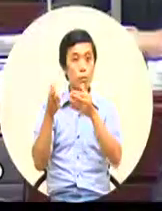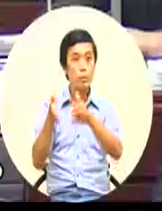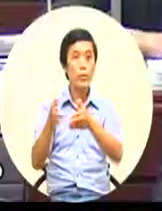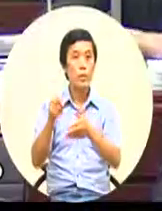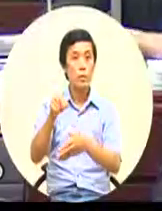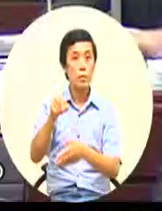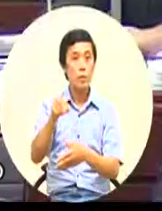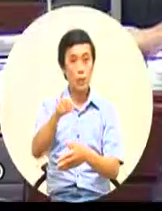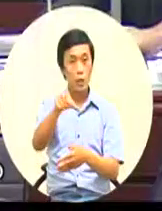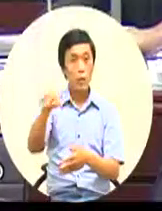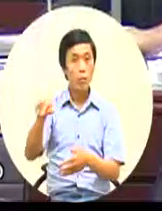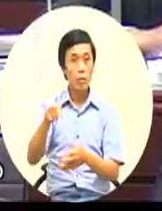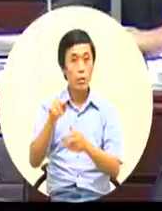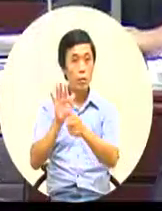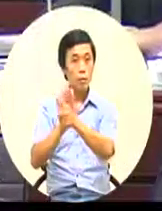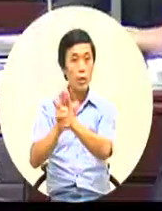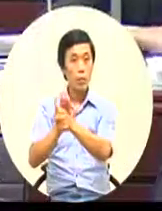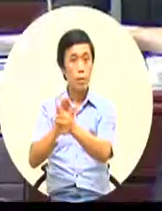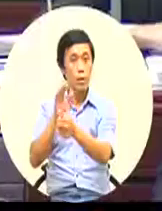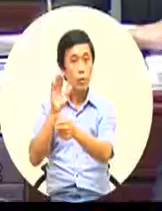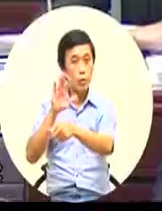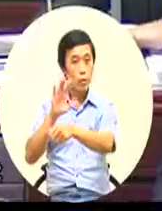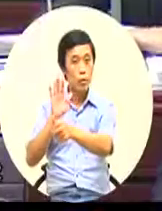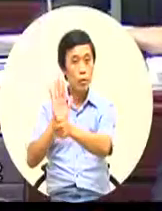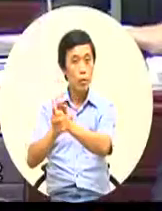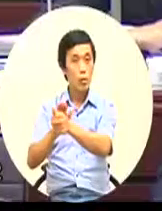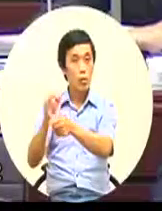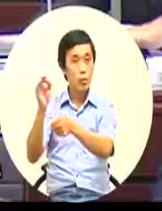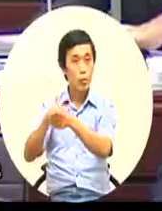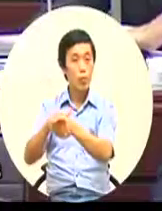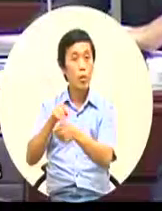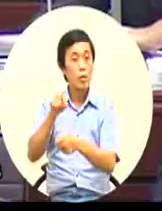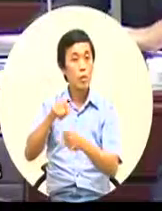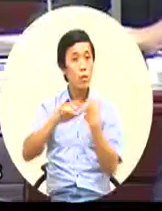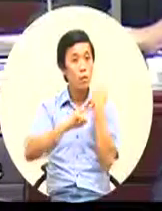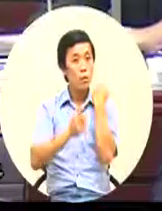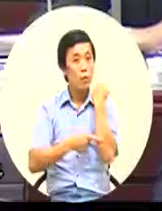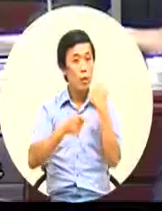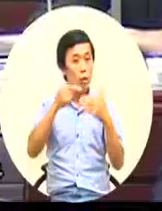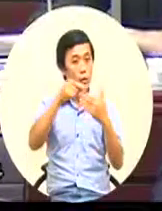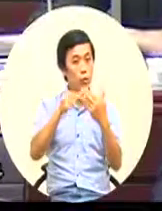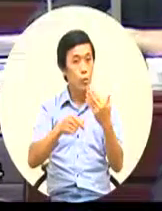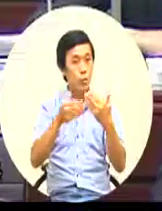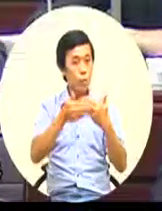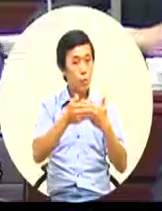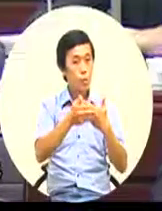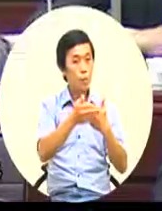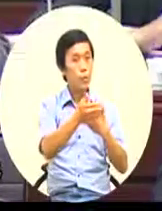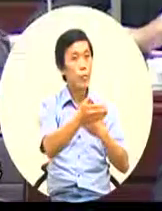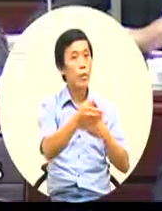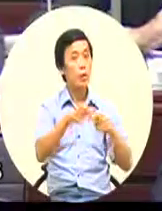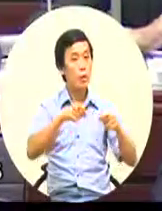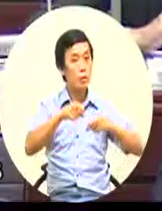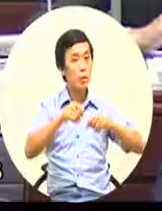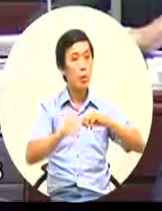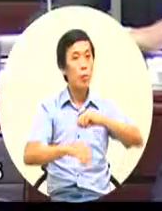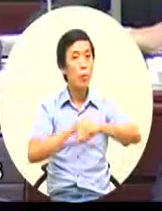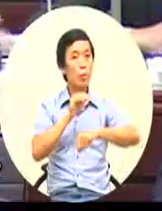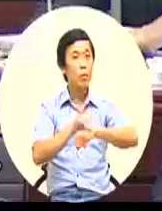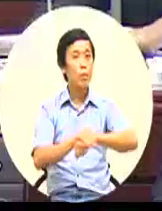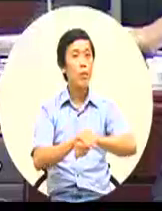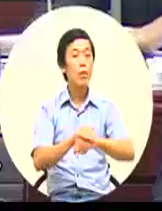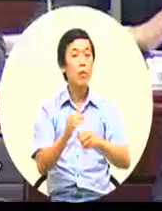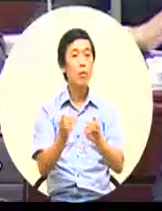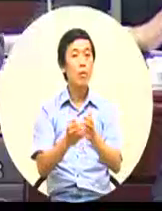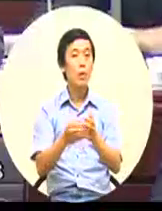给予最大的救济。我想这些法律的程序都已经完成，那我们只是在法律